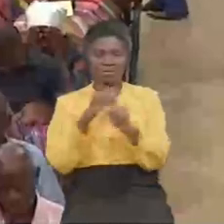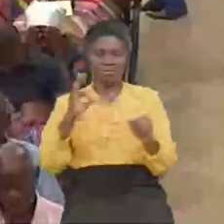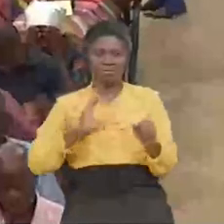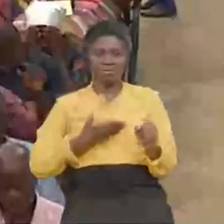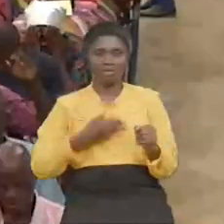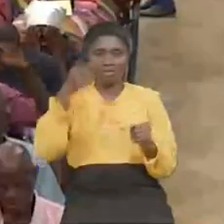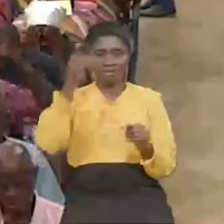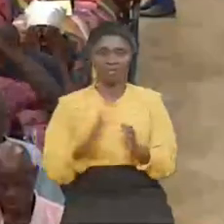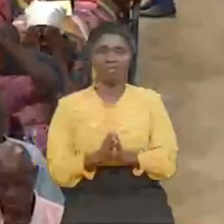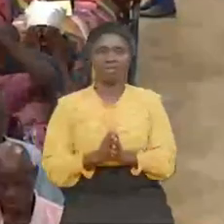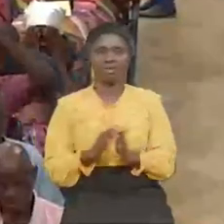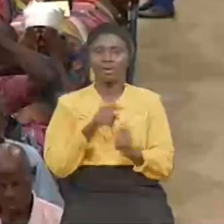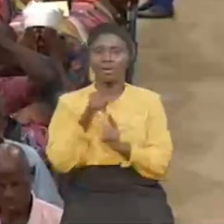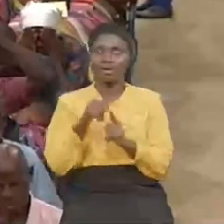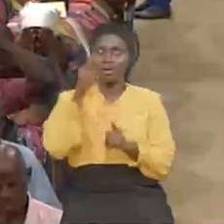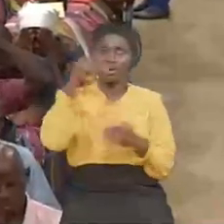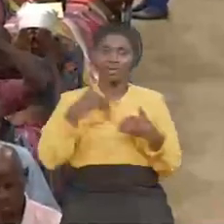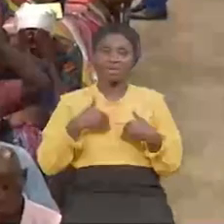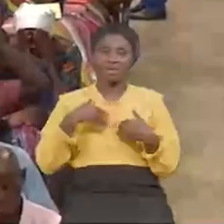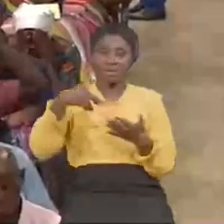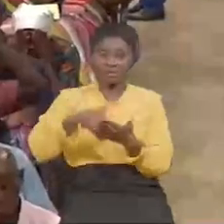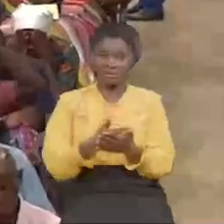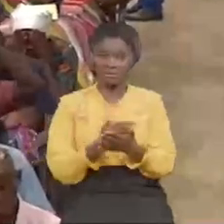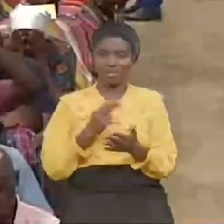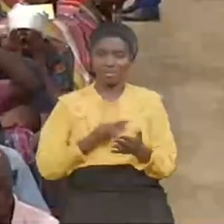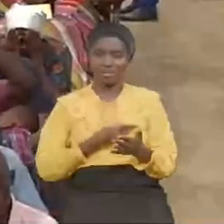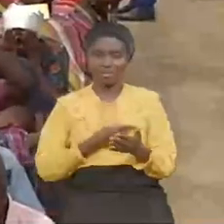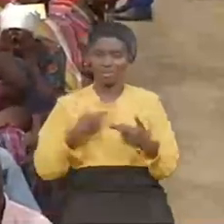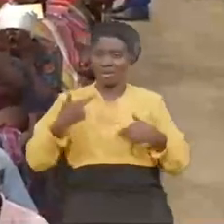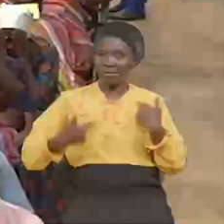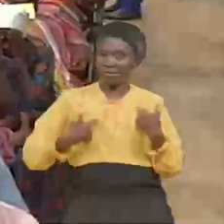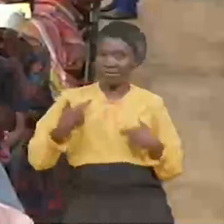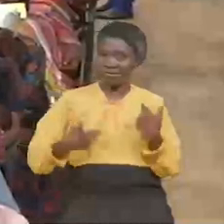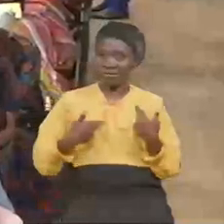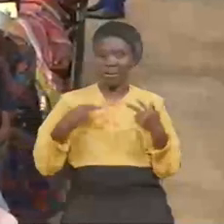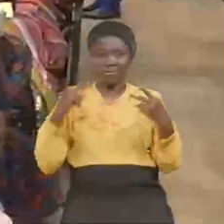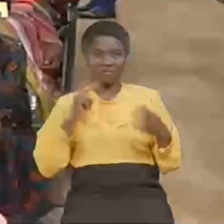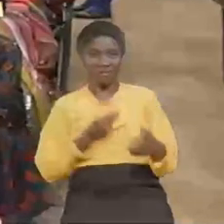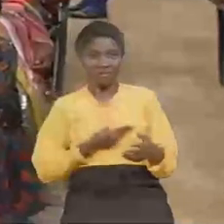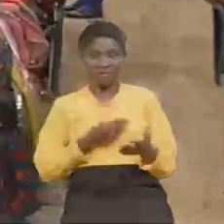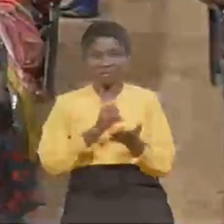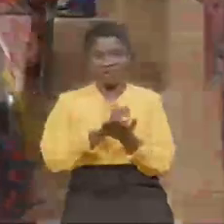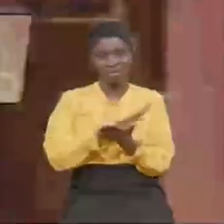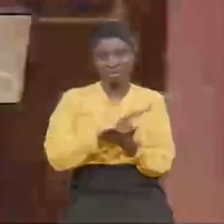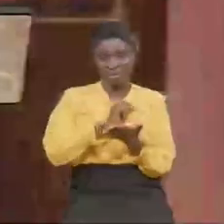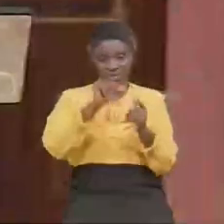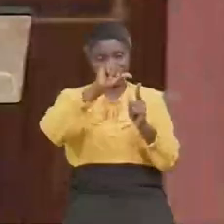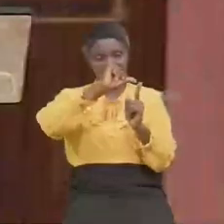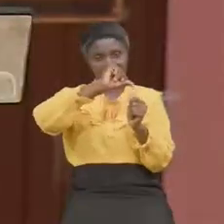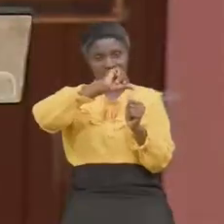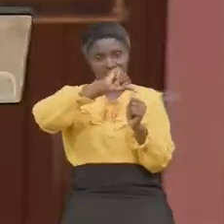Quand il nous aura renouvelés, quand il nous aura réveillés, quand il nous aura circoncis, quand il nous aura